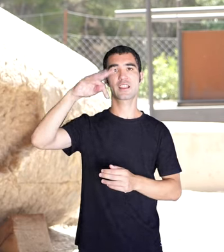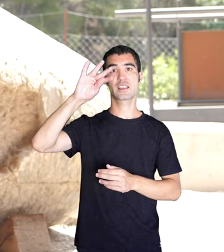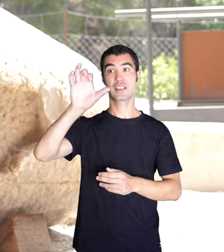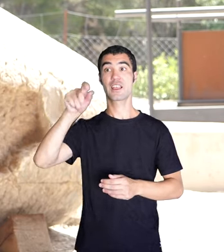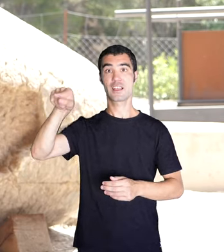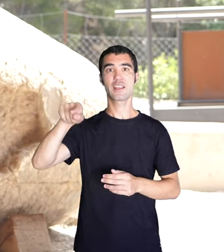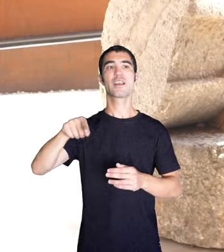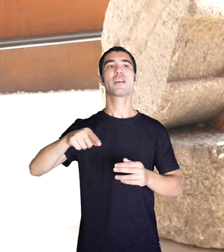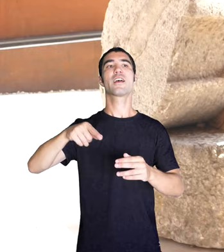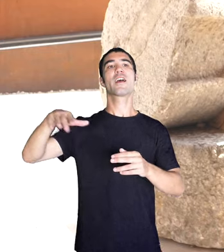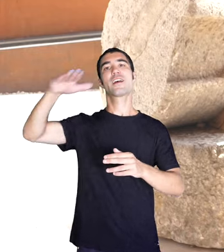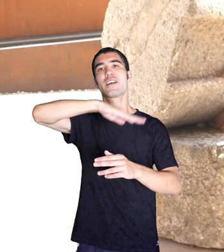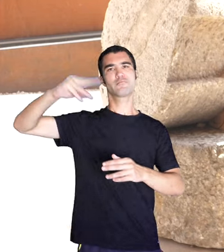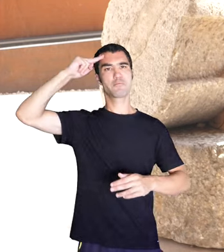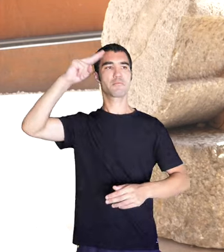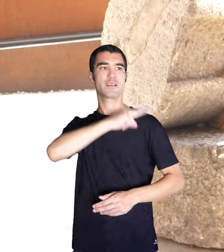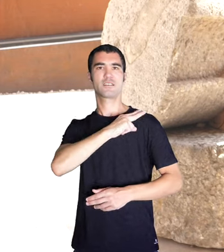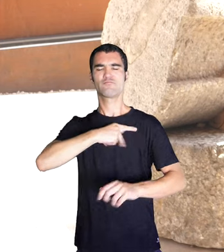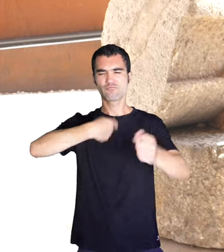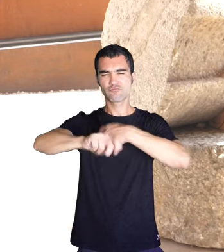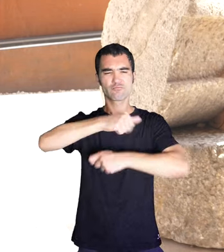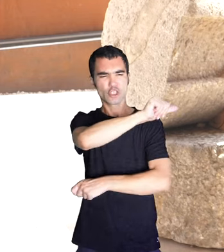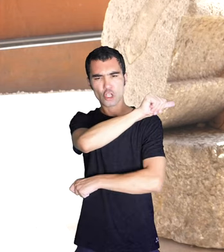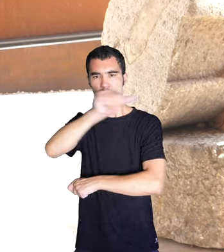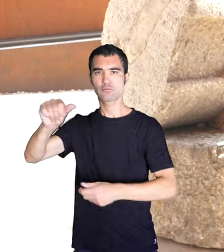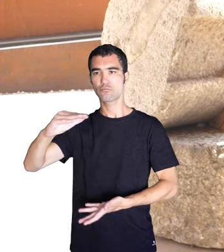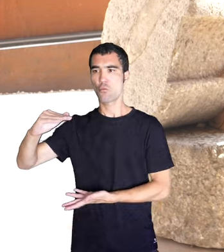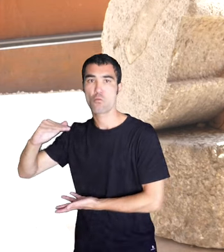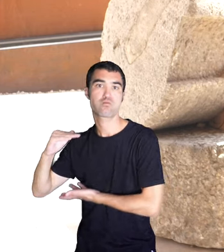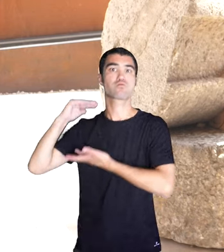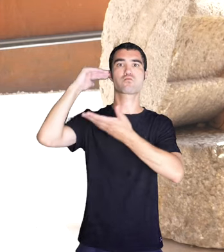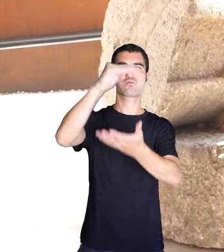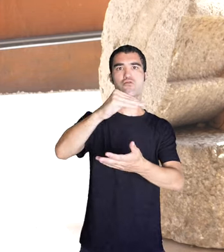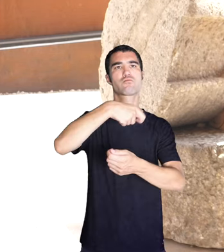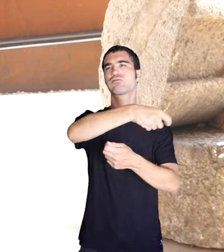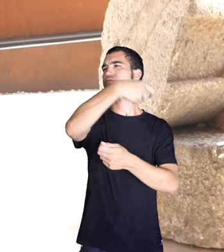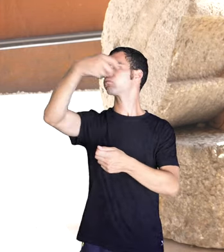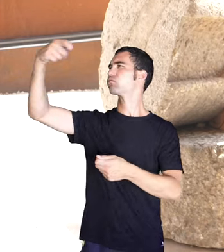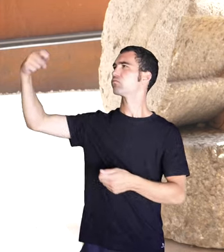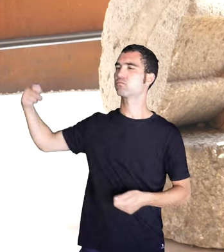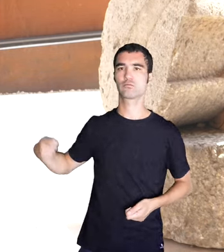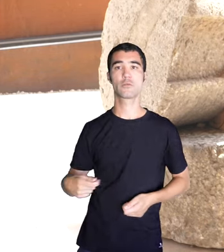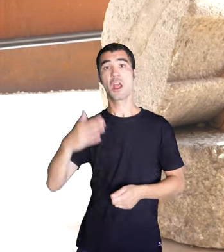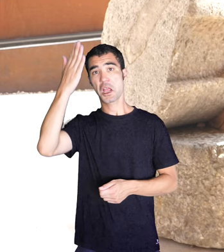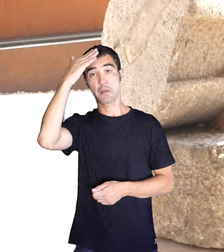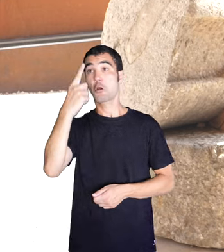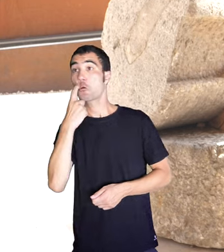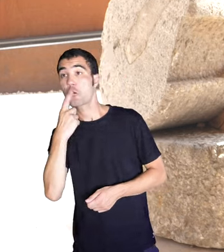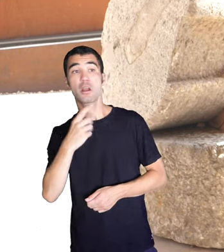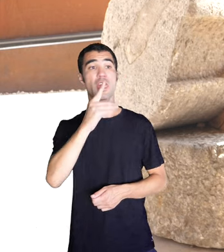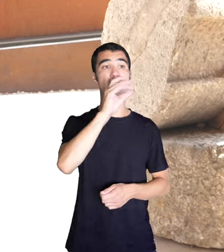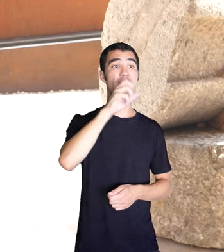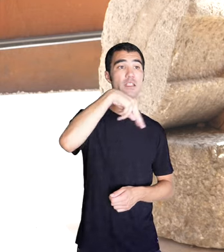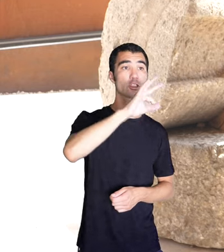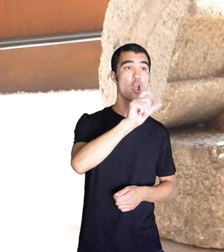que és patró, tota la setmana. Duem el peix tot arreu. D'un carro roig, un dèntol,